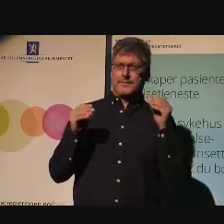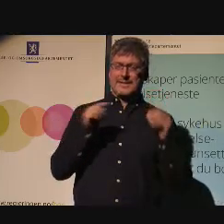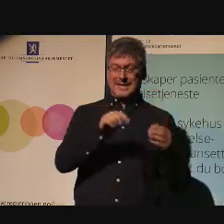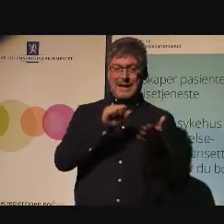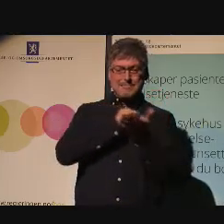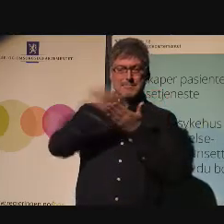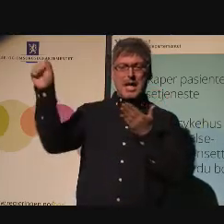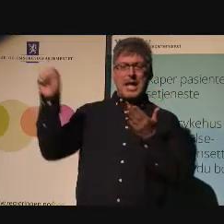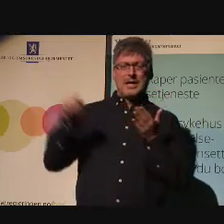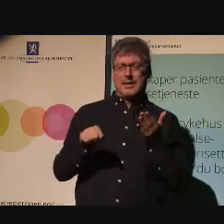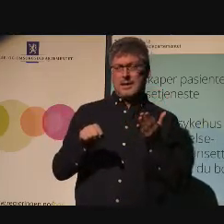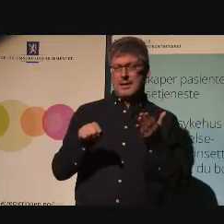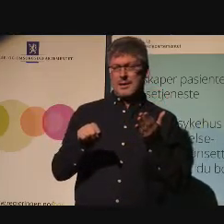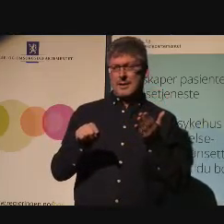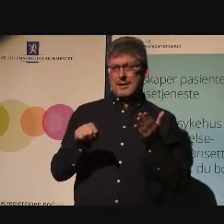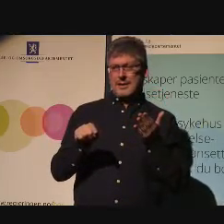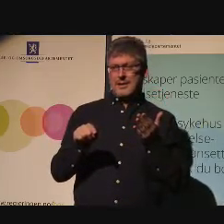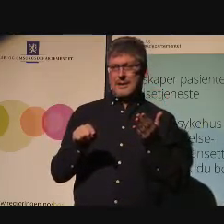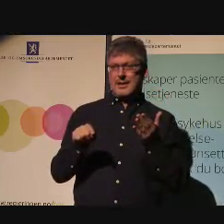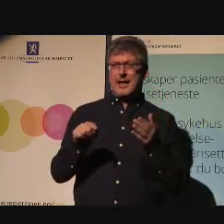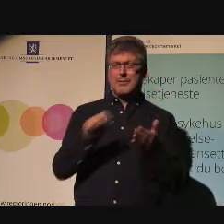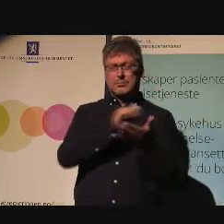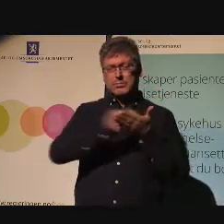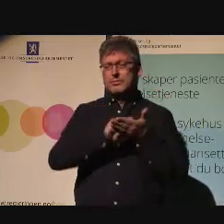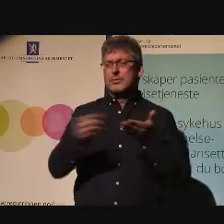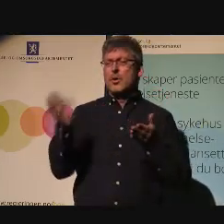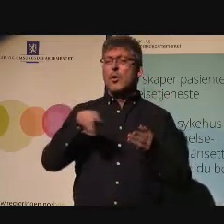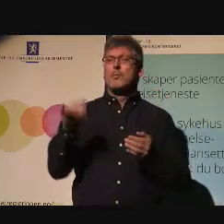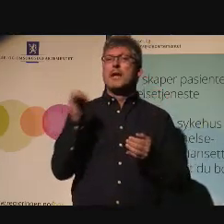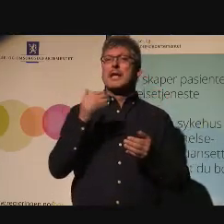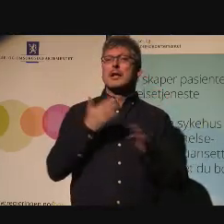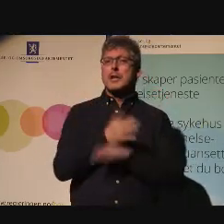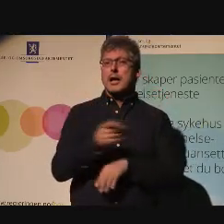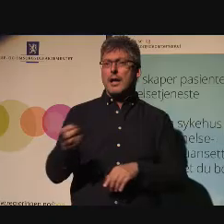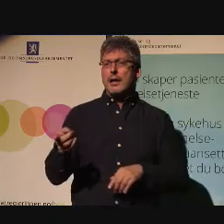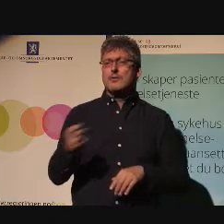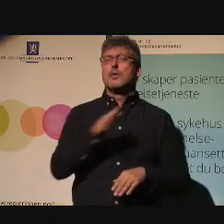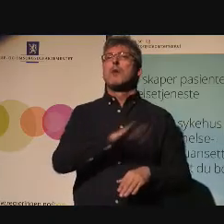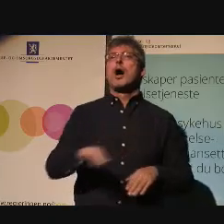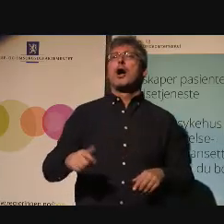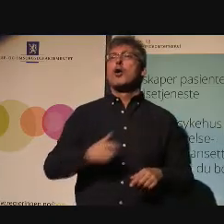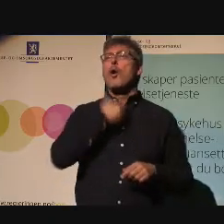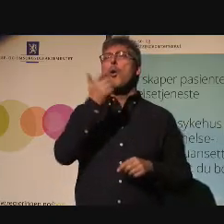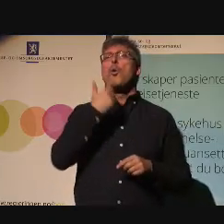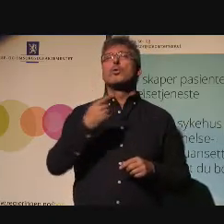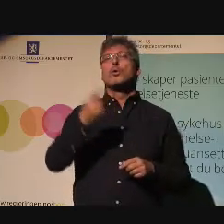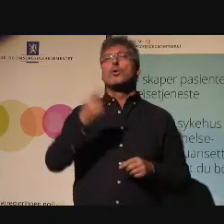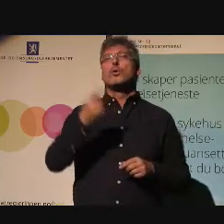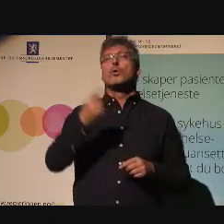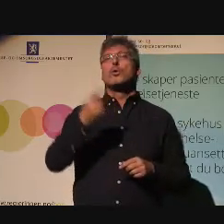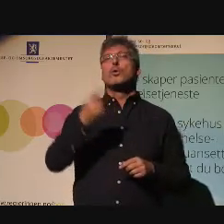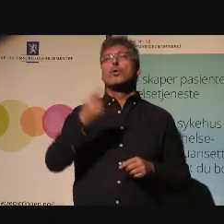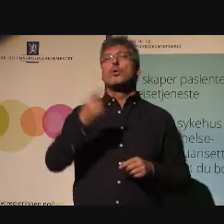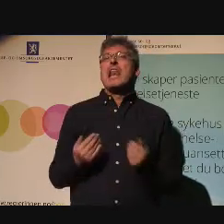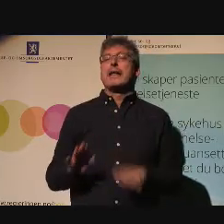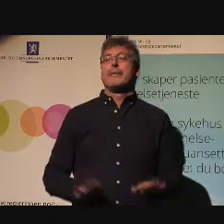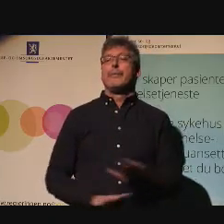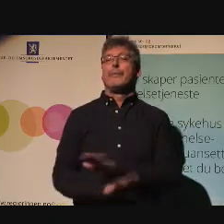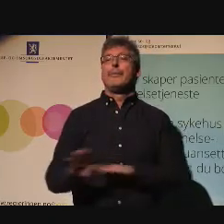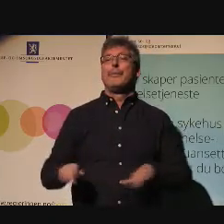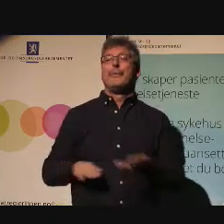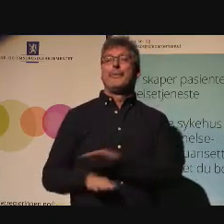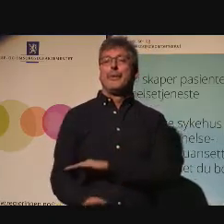mediedekningen og omtalen som har vært av Ida-saken, så har barne- og ungdomspsykiatrien gått for lett under radaren.